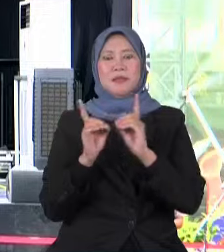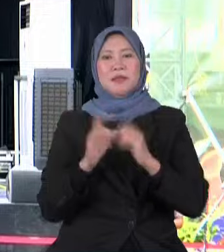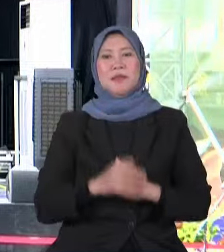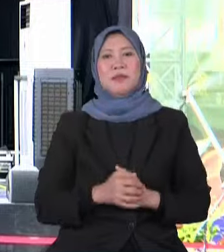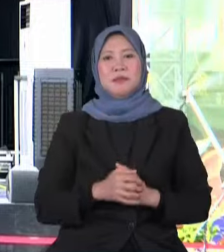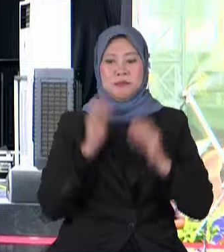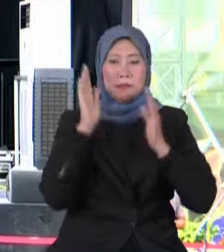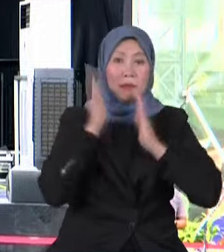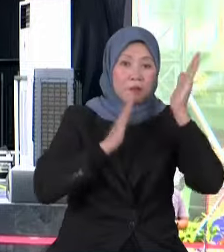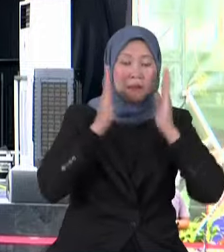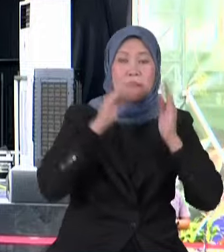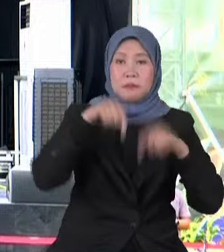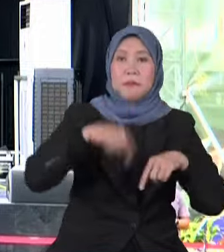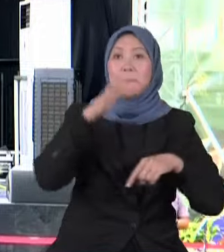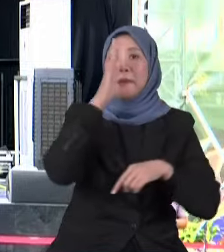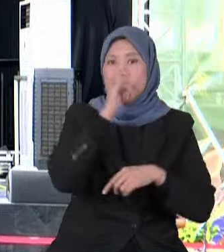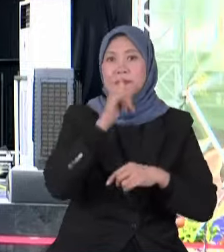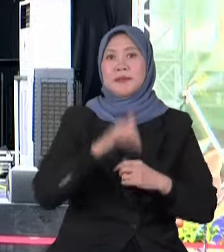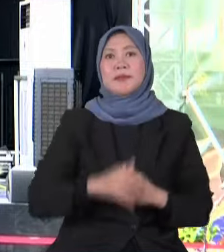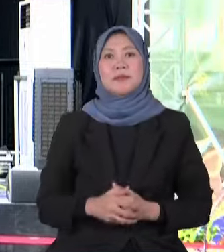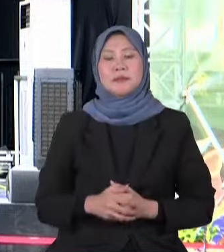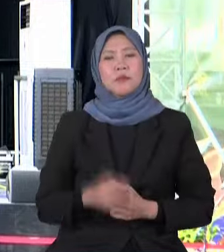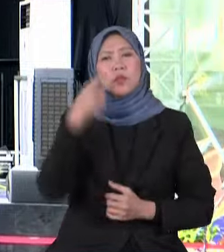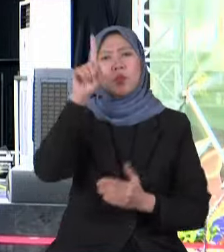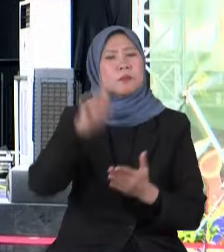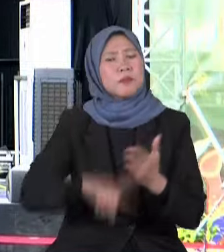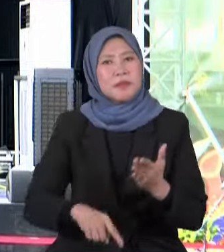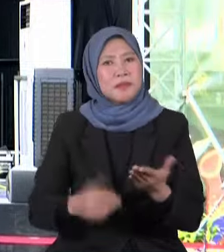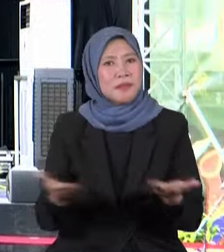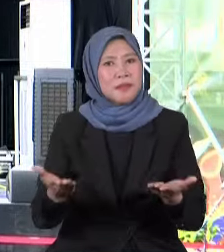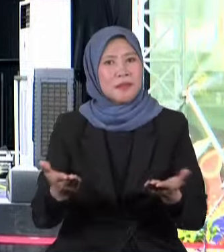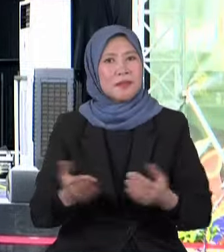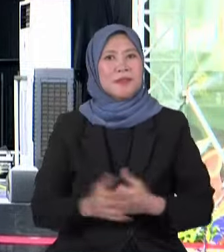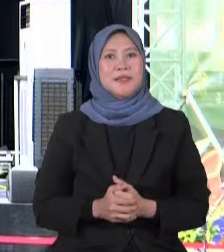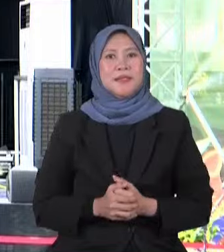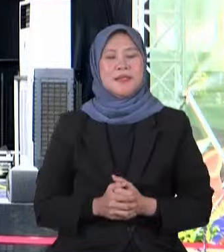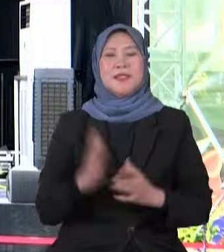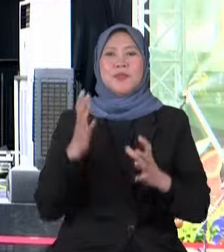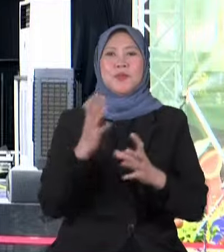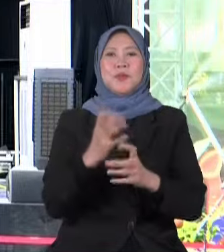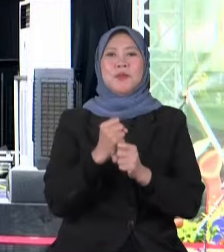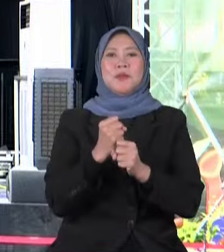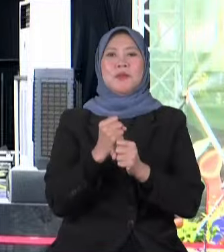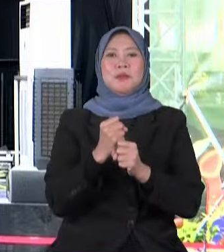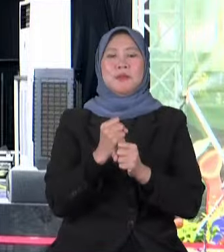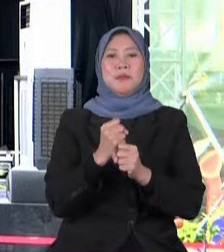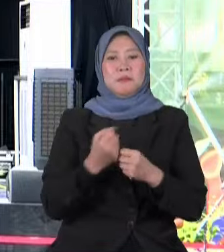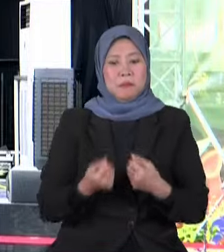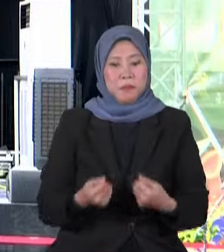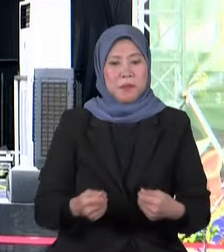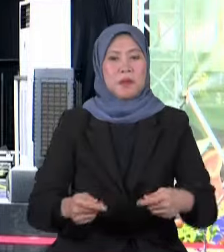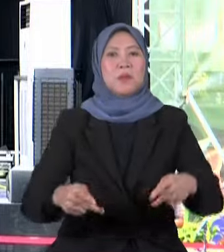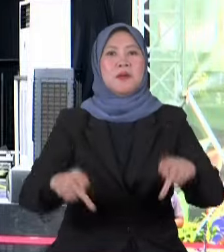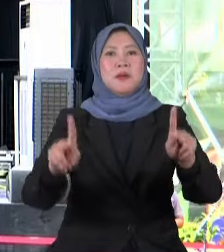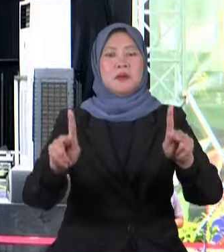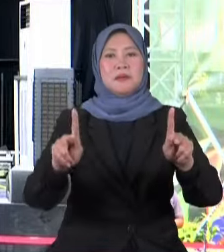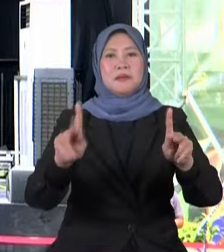di Melaka. Untuk apa? Untuk dapat beri peluang